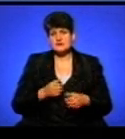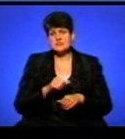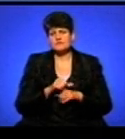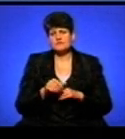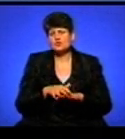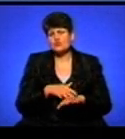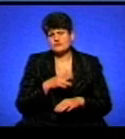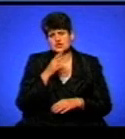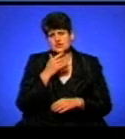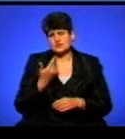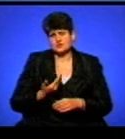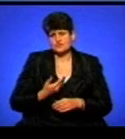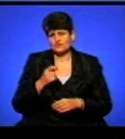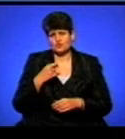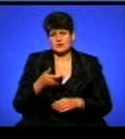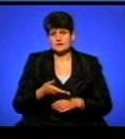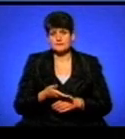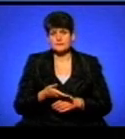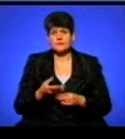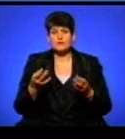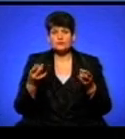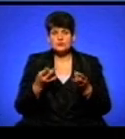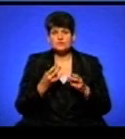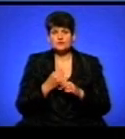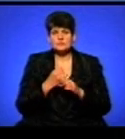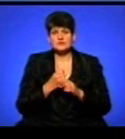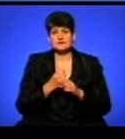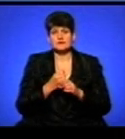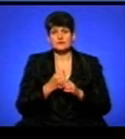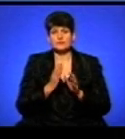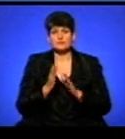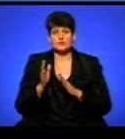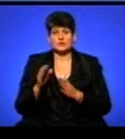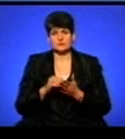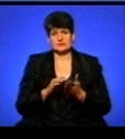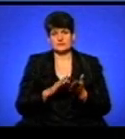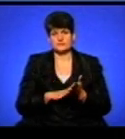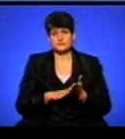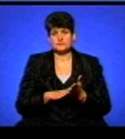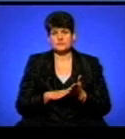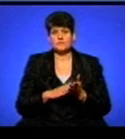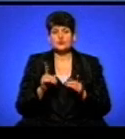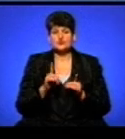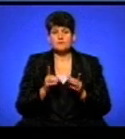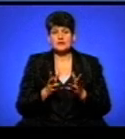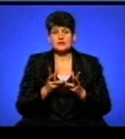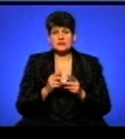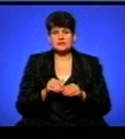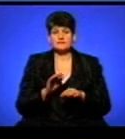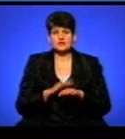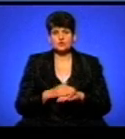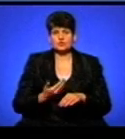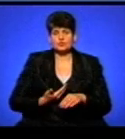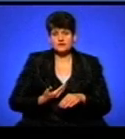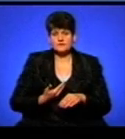довший час не проживають на країні. Тобто потрібно навести лад з реєстрацією. Тобто, щоб кількість фактично